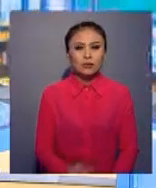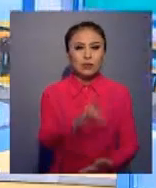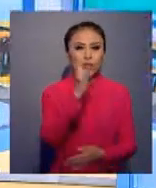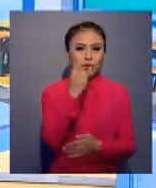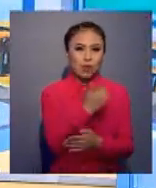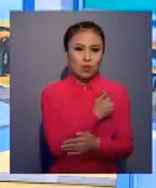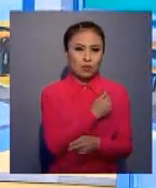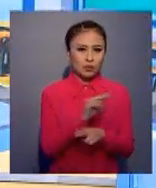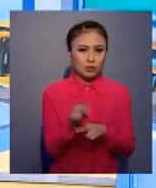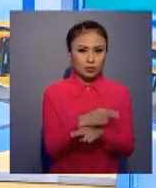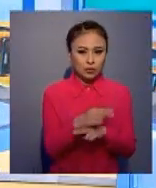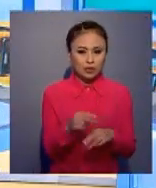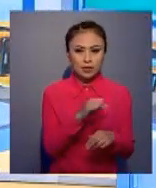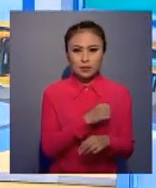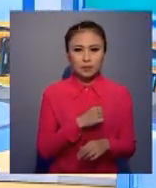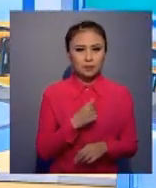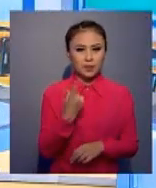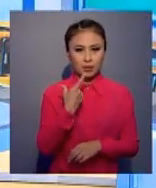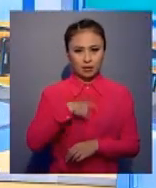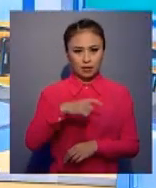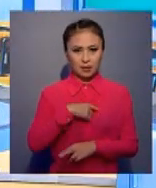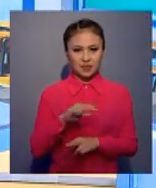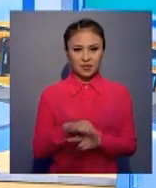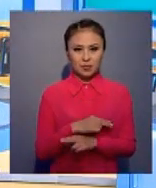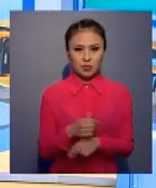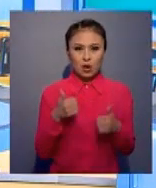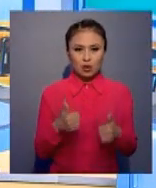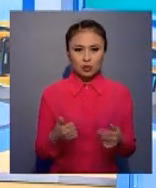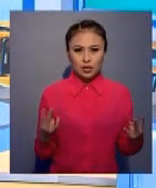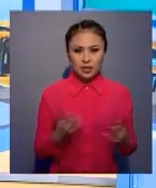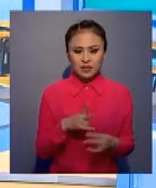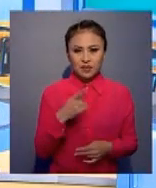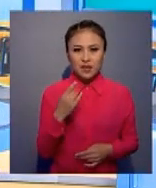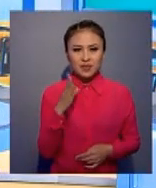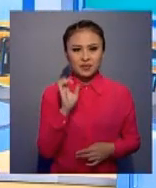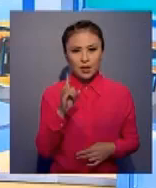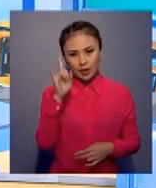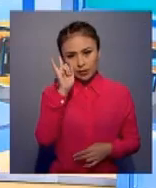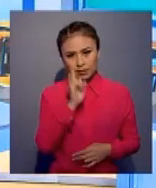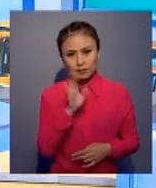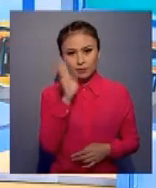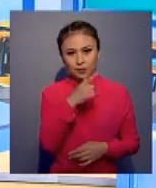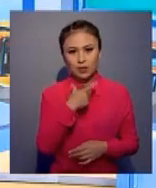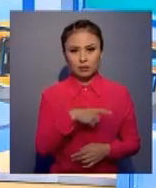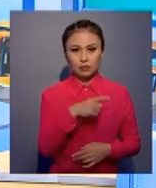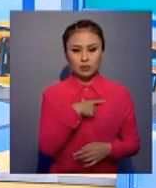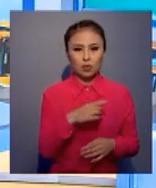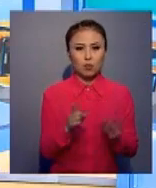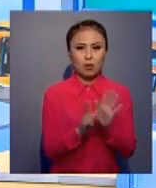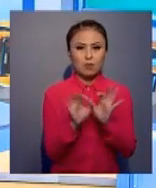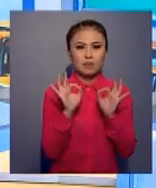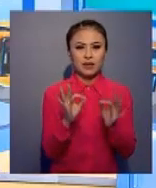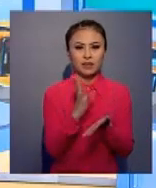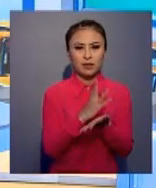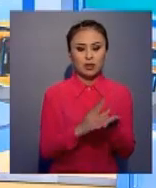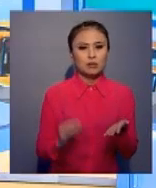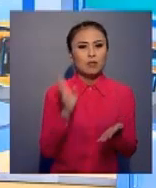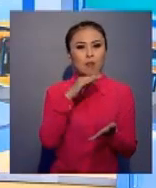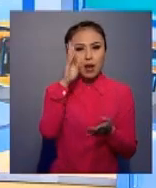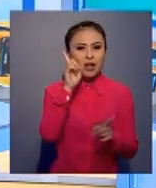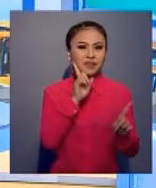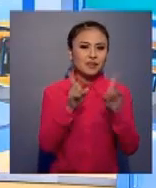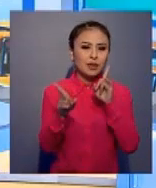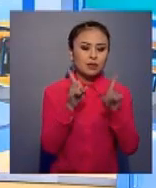Баланы тәрбиелеймін десең, ең алдымен өзіңді тәрбиеле. 21-ші ғасырдағы қазақстандық атана өз балаңа үлгі бол. Республикалық